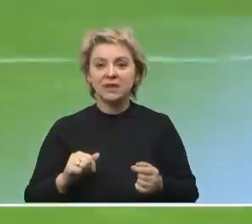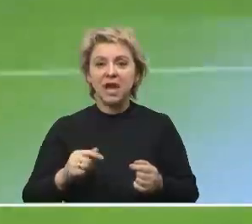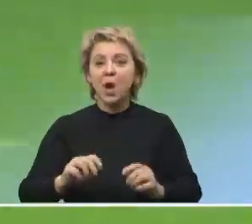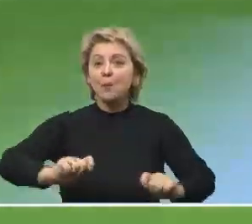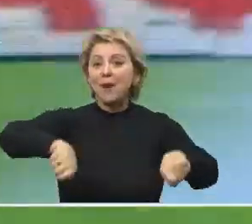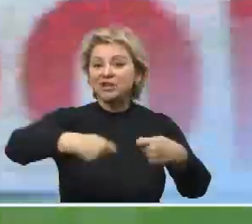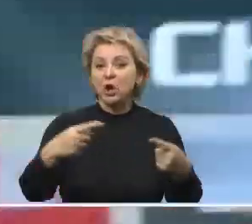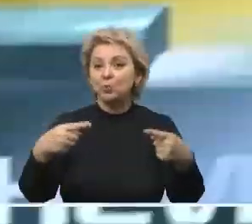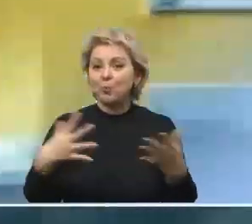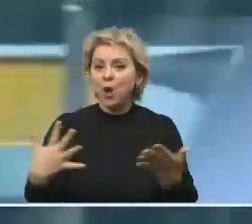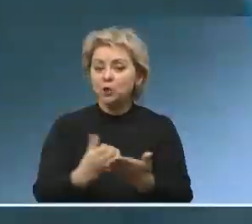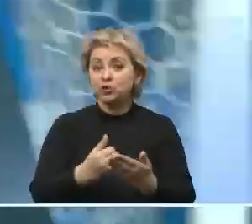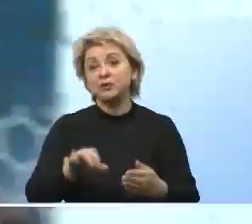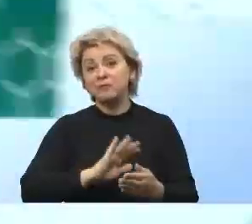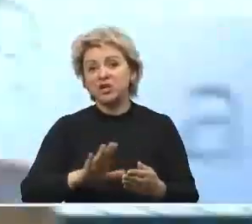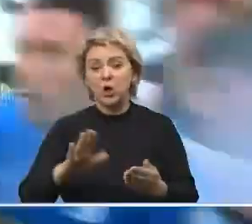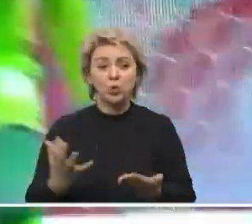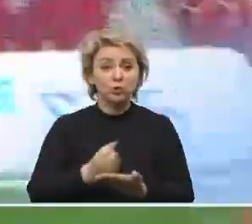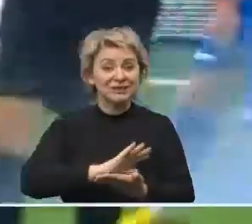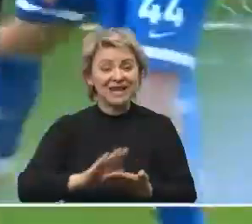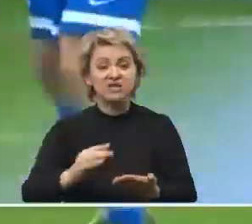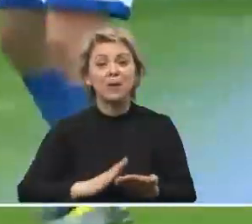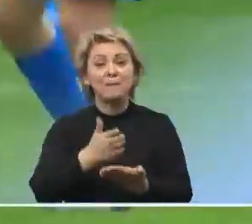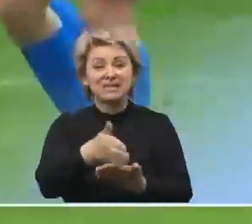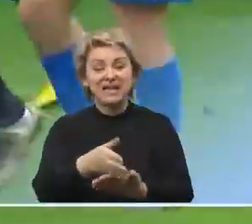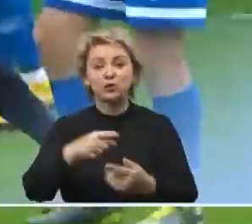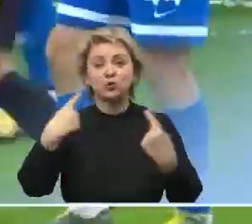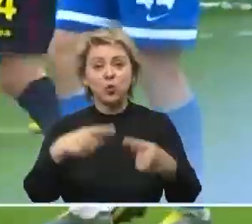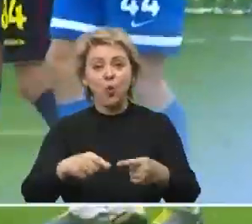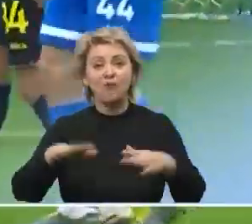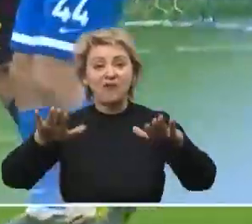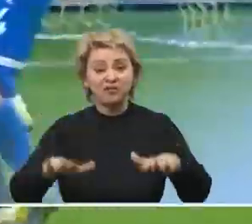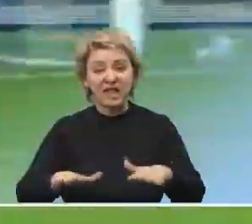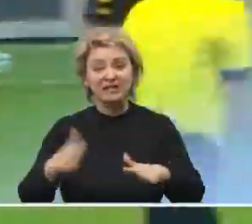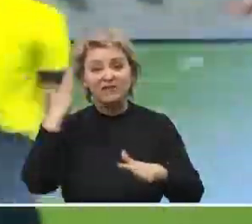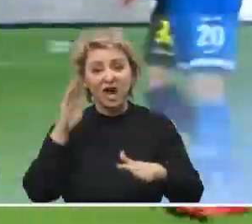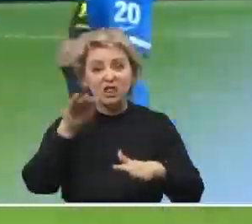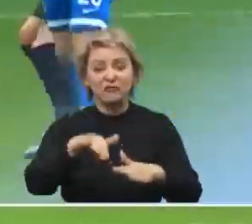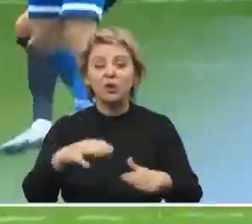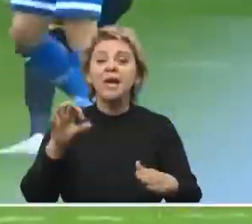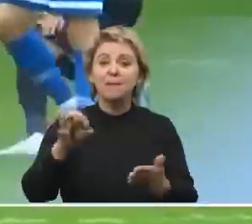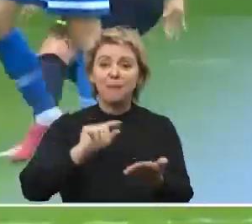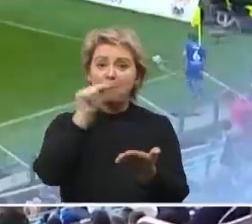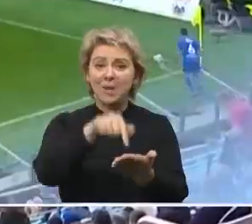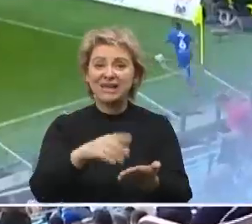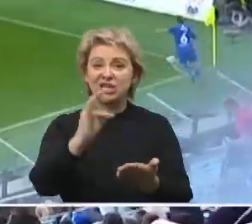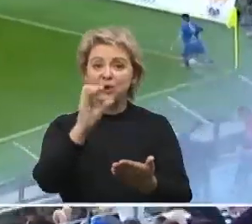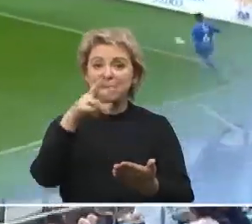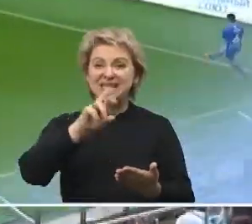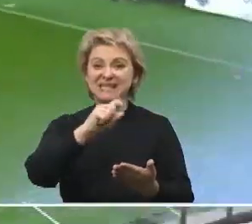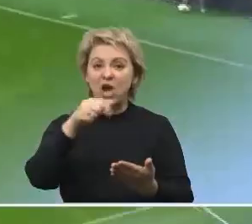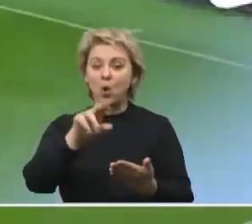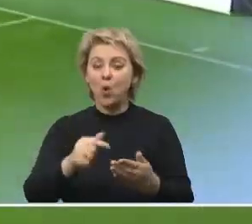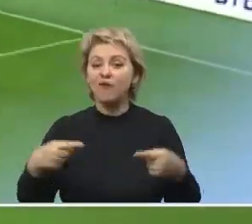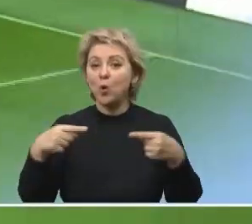Подача углового получилась вроде бы неудачной, но последовал навес с другого фланга, скидка головой и эффектный полет Писякова. А следующий